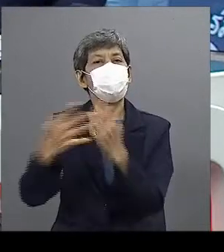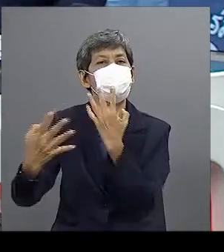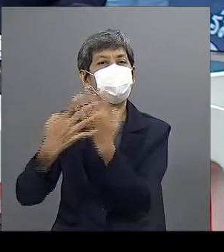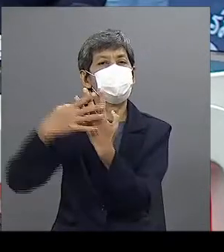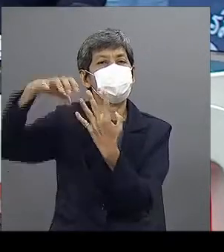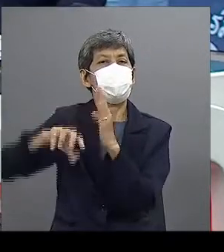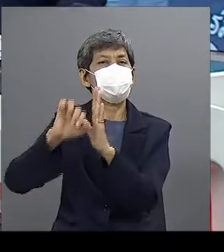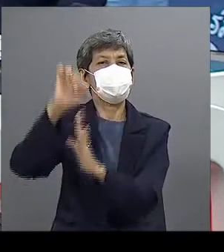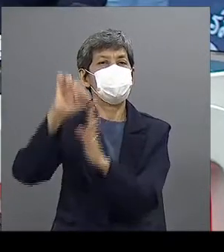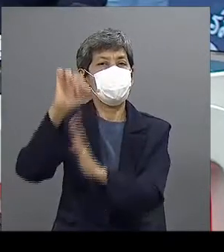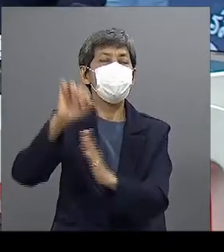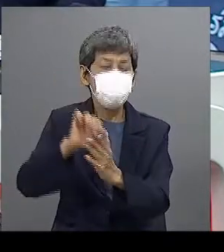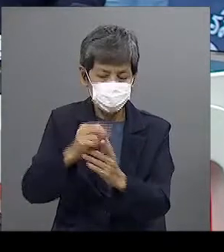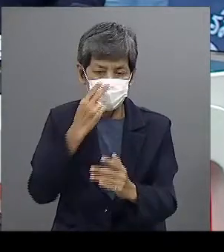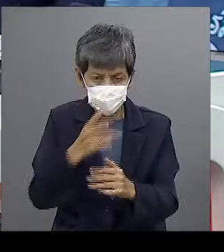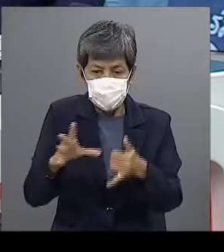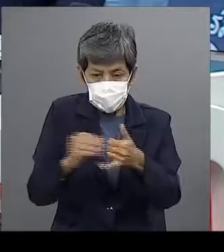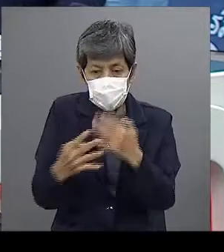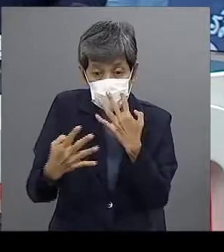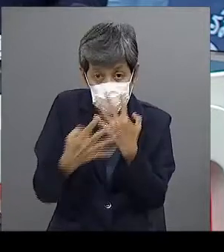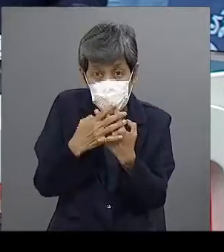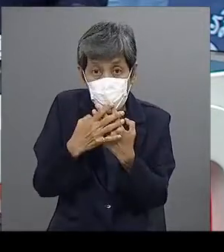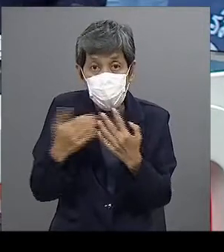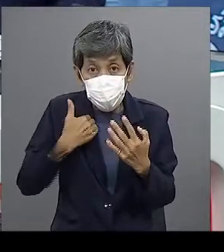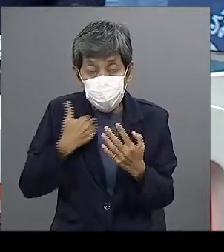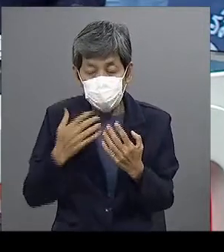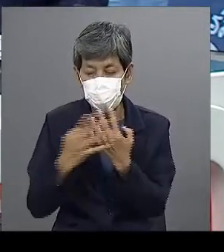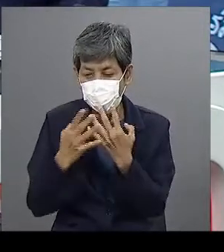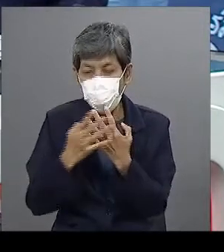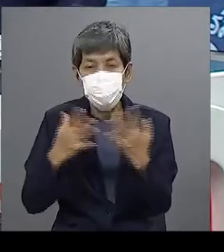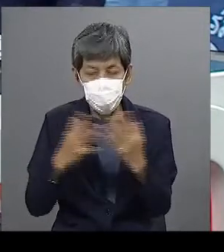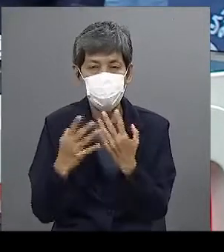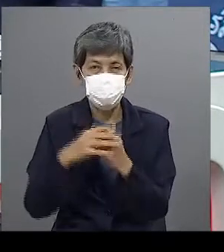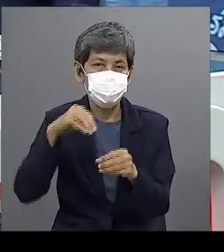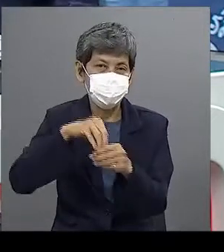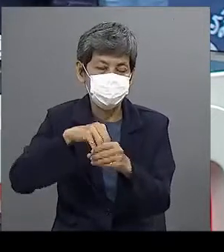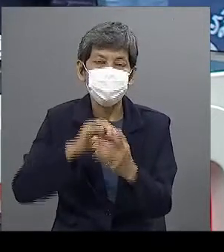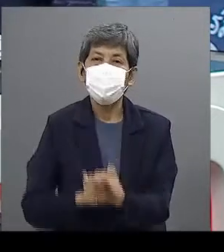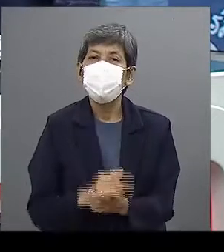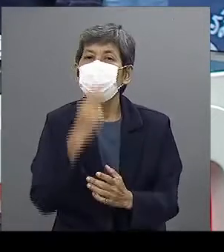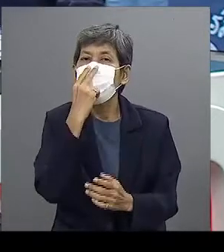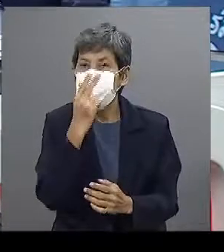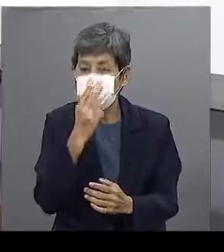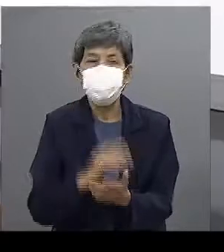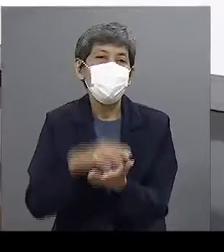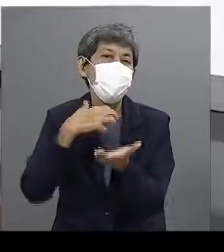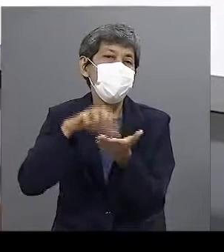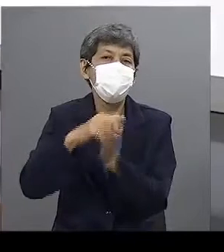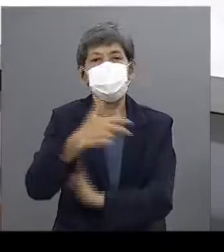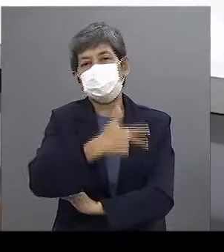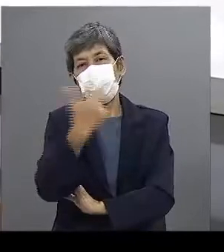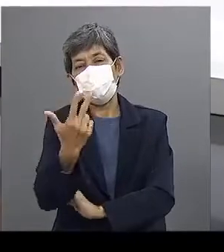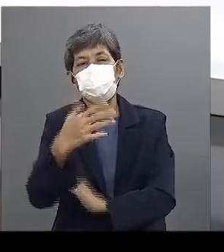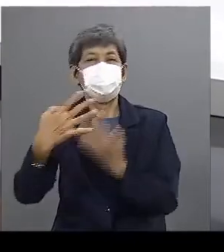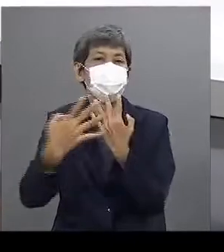ที่พบผู้ต้องครั้งติดเชื้อกู 19สะสมกันมากทีเดียวนะคะไปติดตามกับคุณวสันต์ปัญญาเรือนรายงานสดจากพื้นจำกลางเชียงใหม่